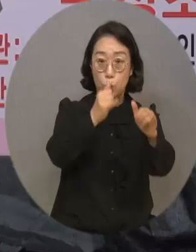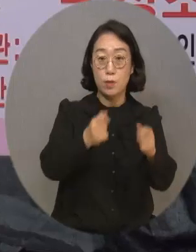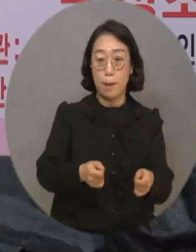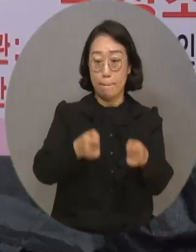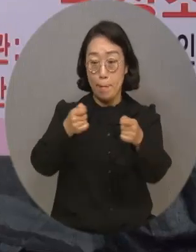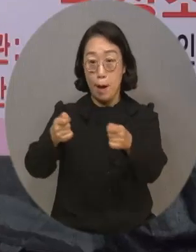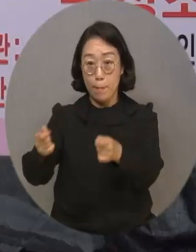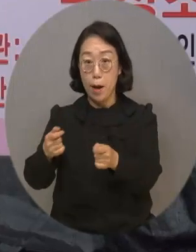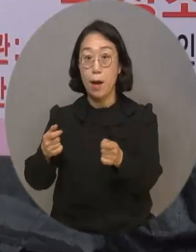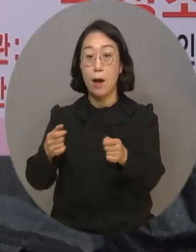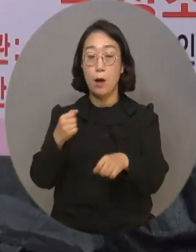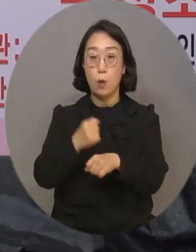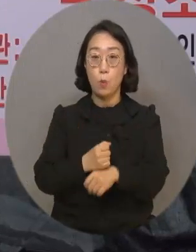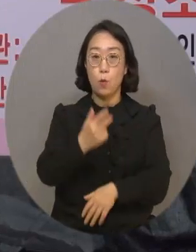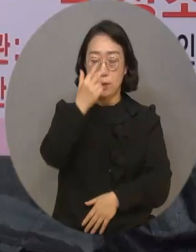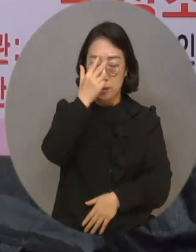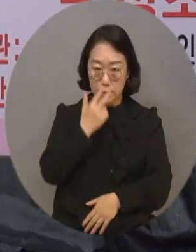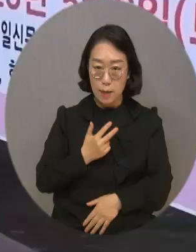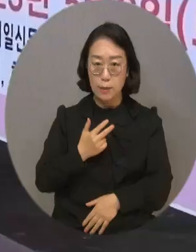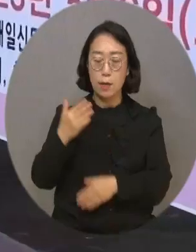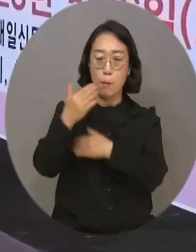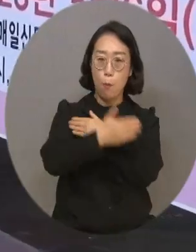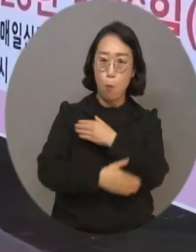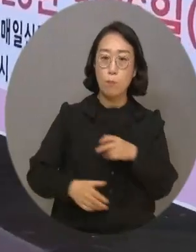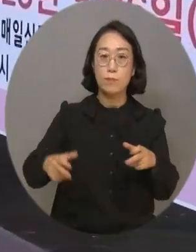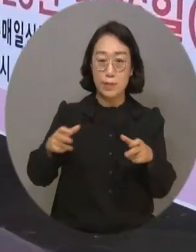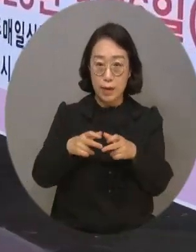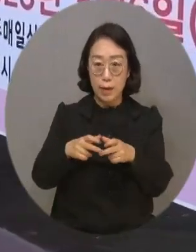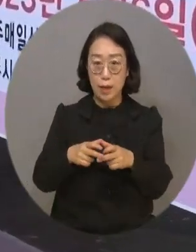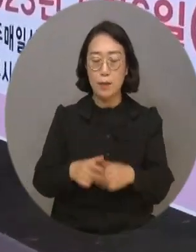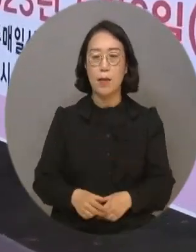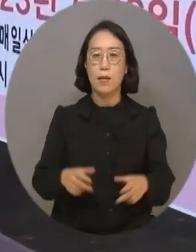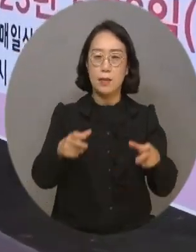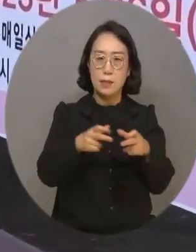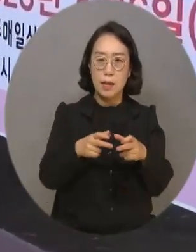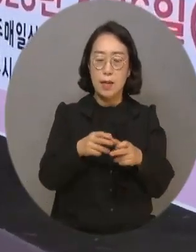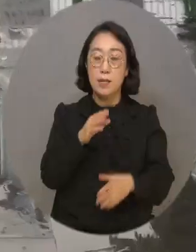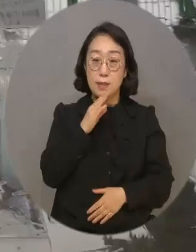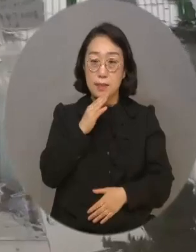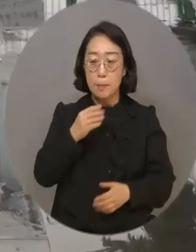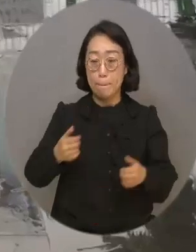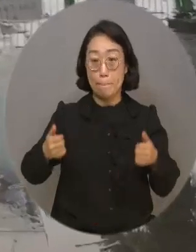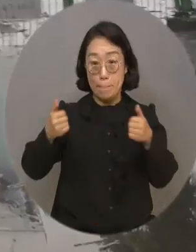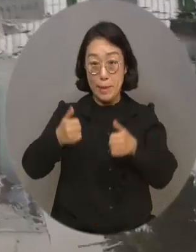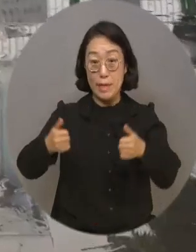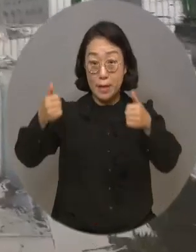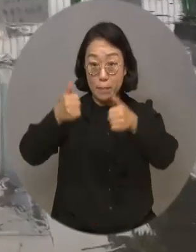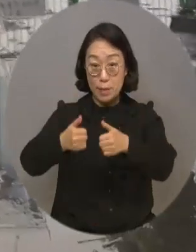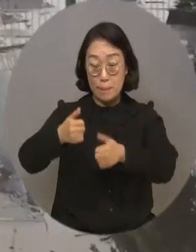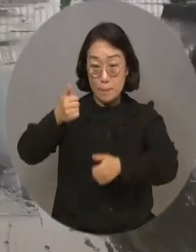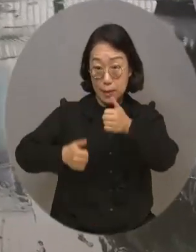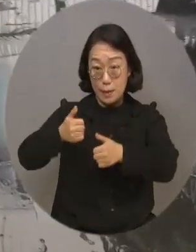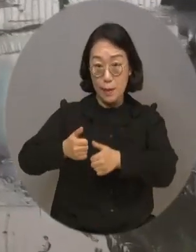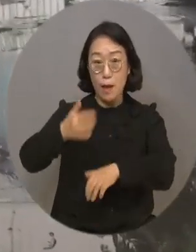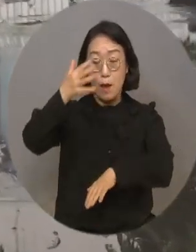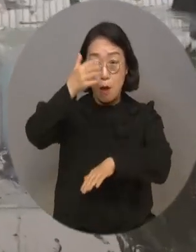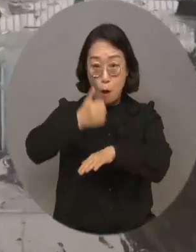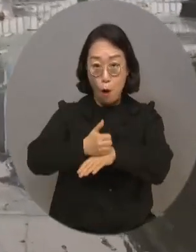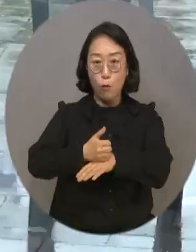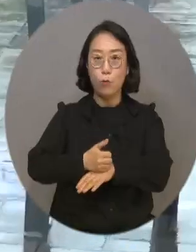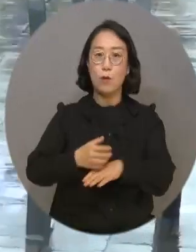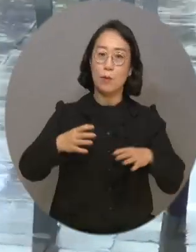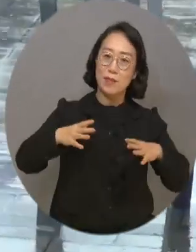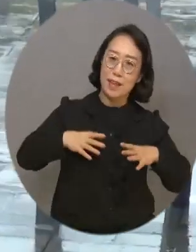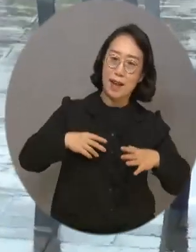시간을 가지고 시각장애인, 지체장애인 등 여러 장애인들이 예선을 거쳐 6개 부문의 본선 수상을 위해